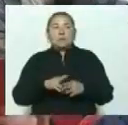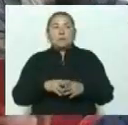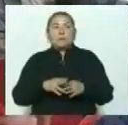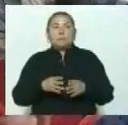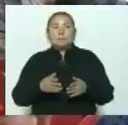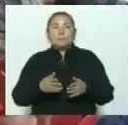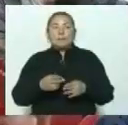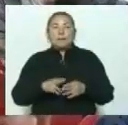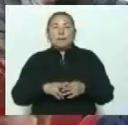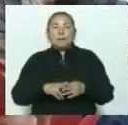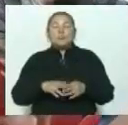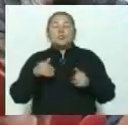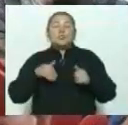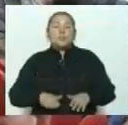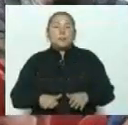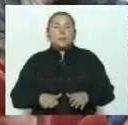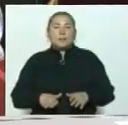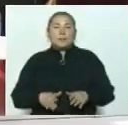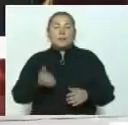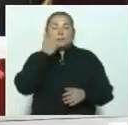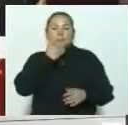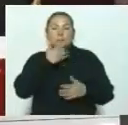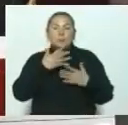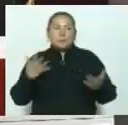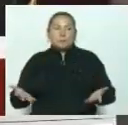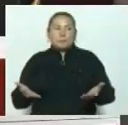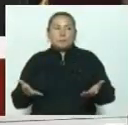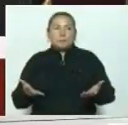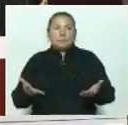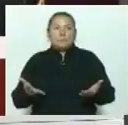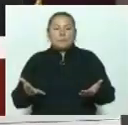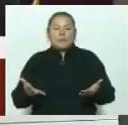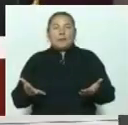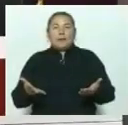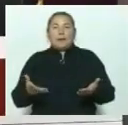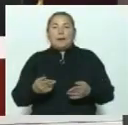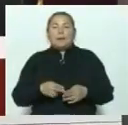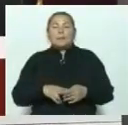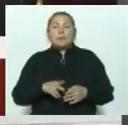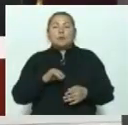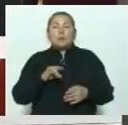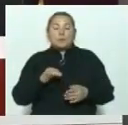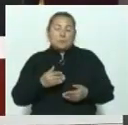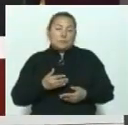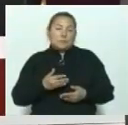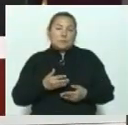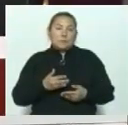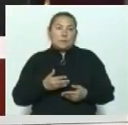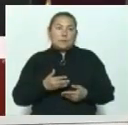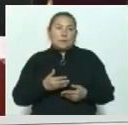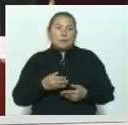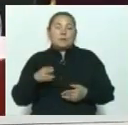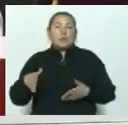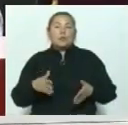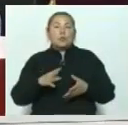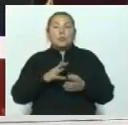енді қалған шаруалар енді шешіліп жатыр, сау болыңдар, рахмет. Тоғыз жолдың торабында әртүрлі жағдай болады, бұл тек қана ауыл тұрғындары емес, дұрыс айтып тұр. Тас